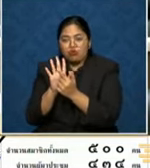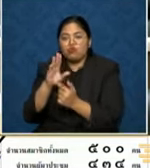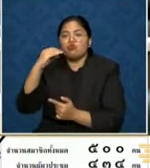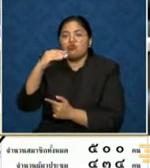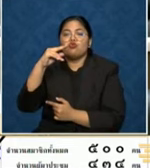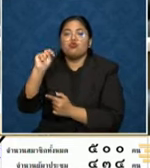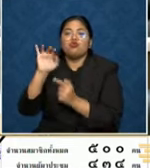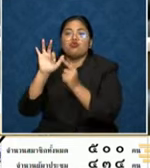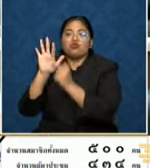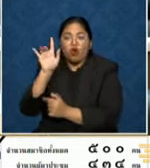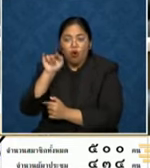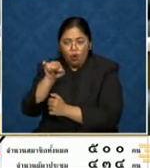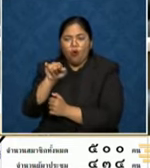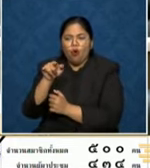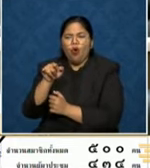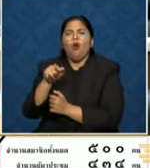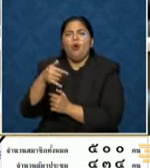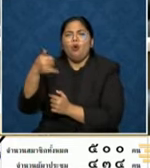ที่